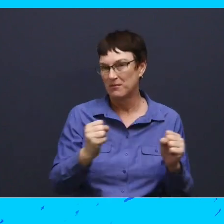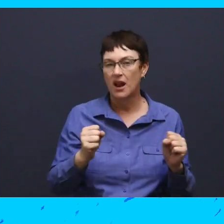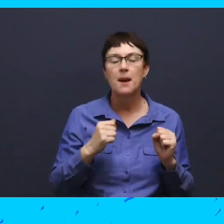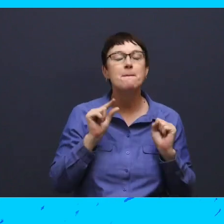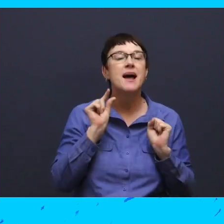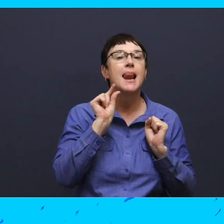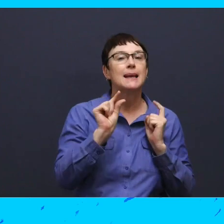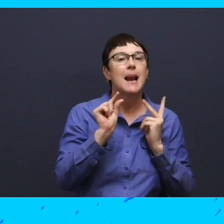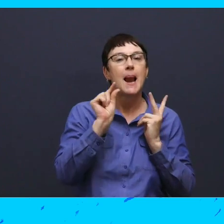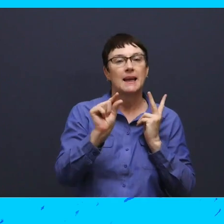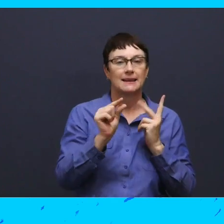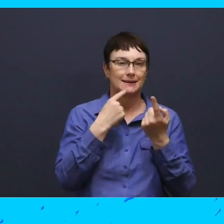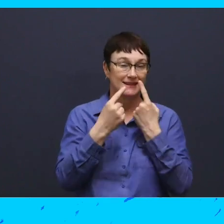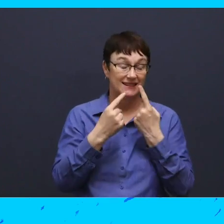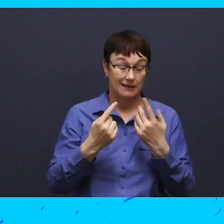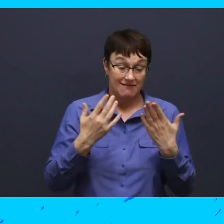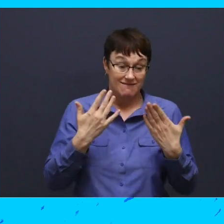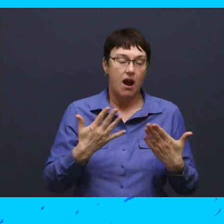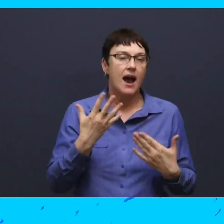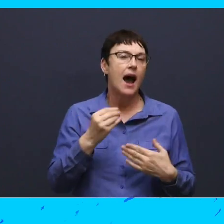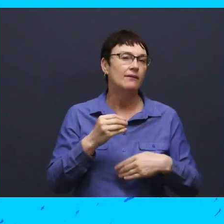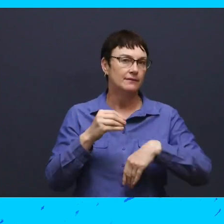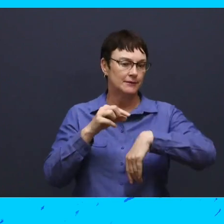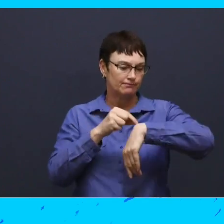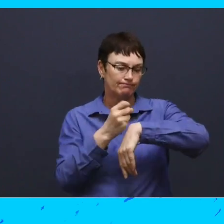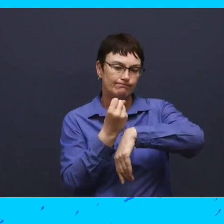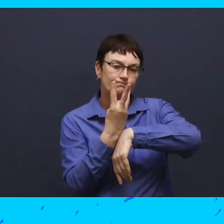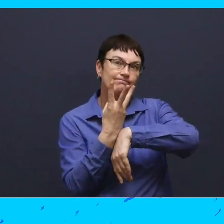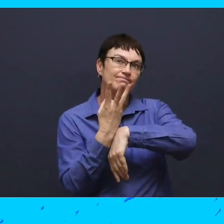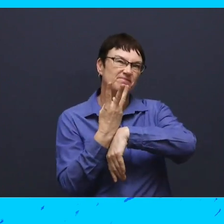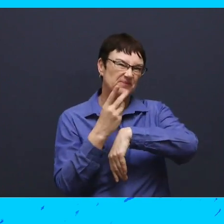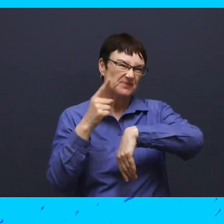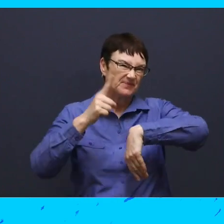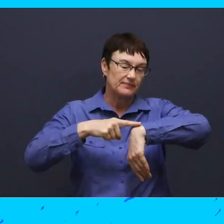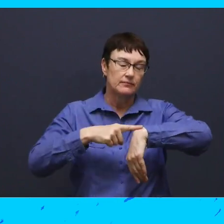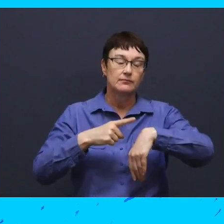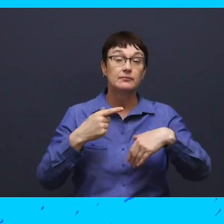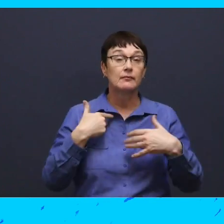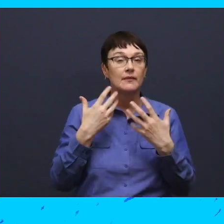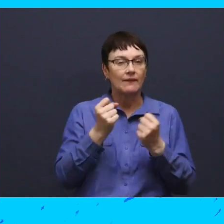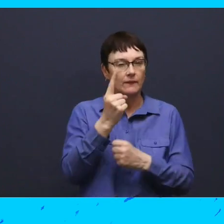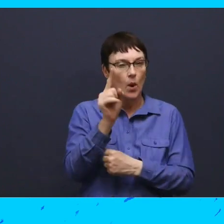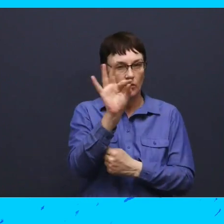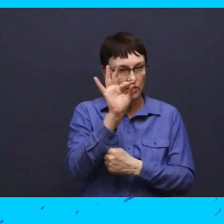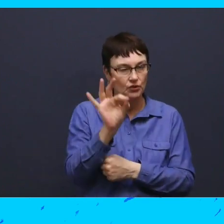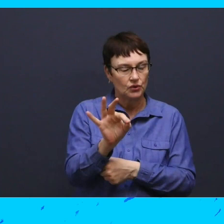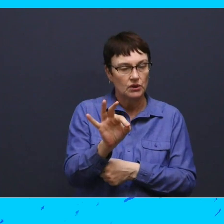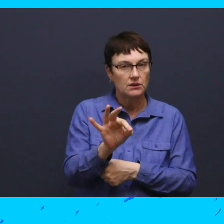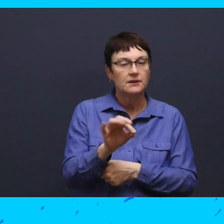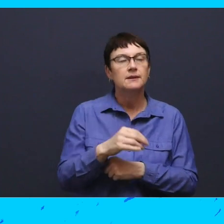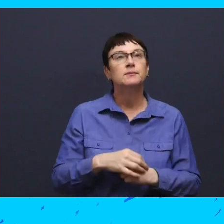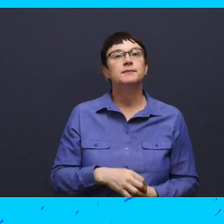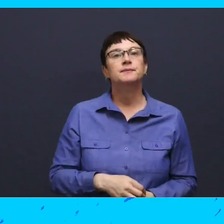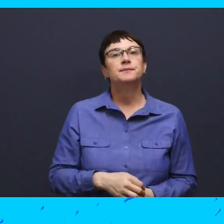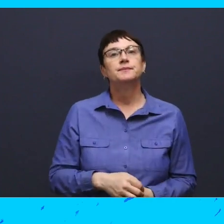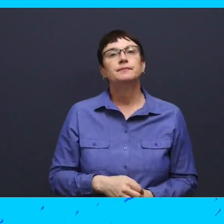2-3 aspects. J'ai une question ici, encore parmi innombrables que j'ai reçues.